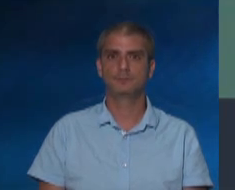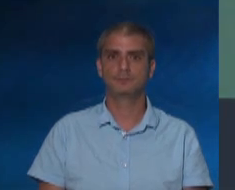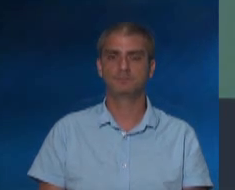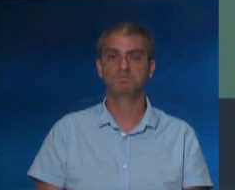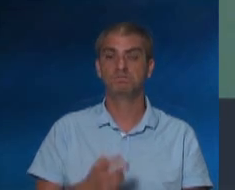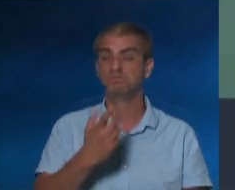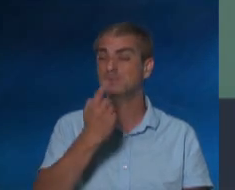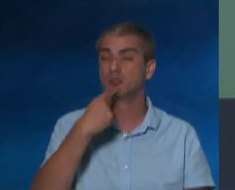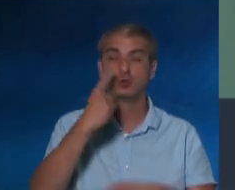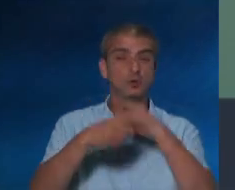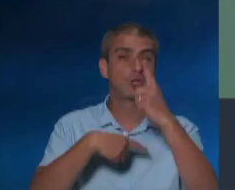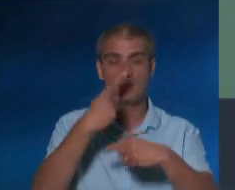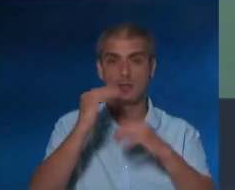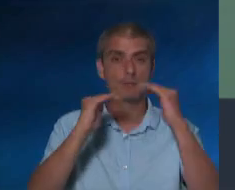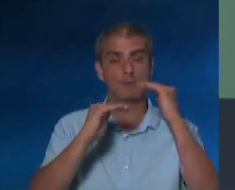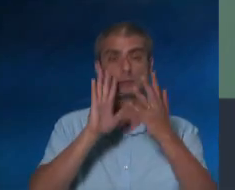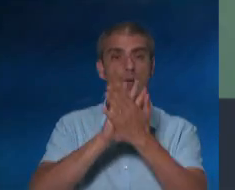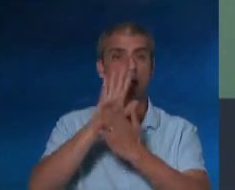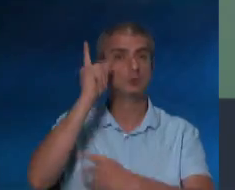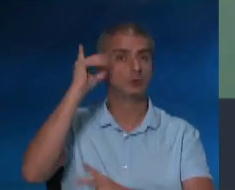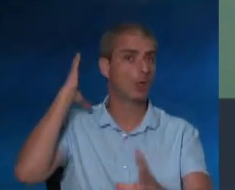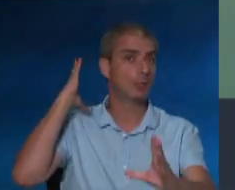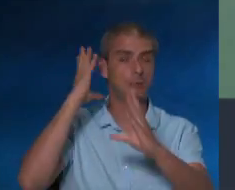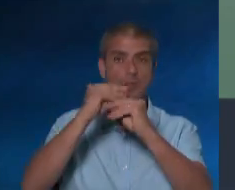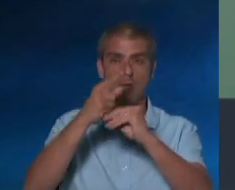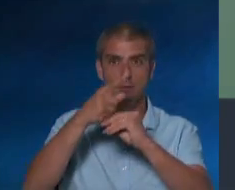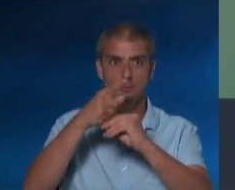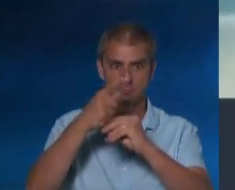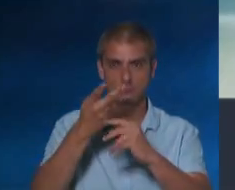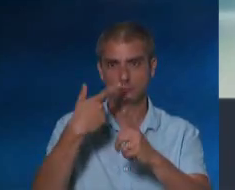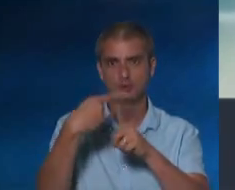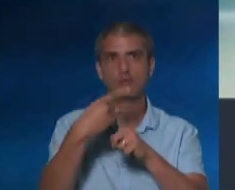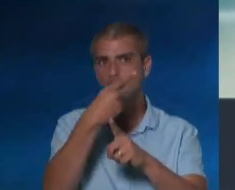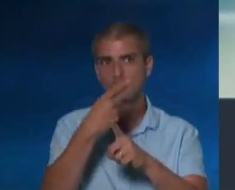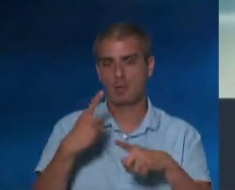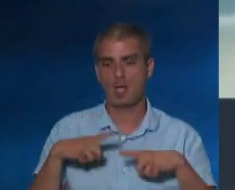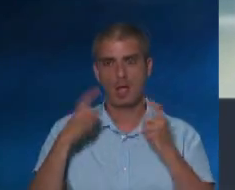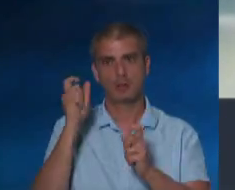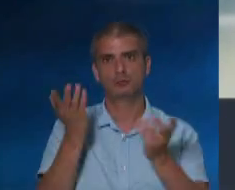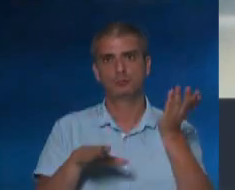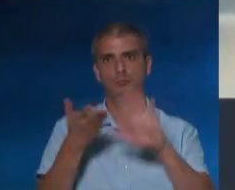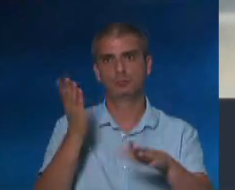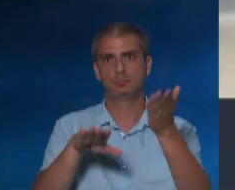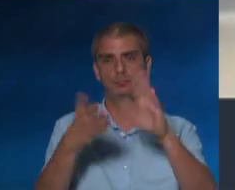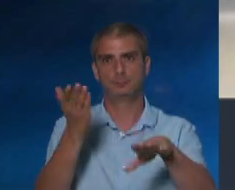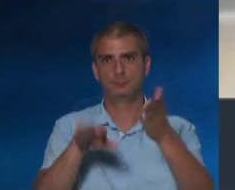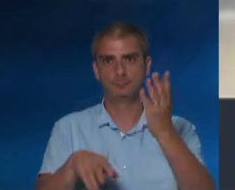כמעט בכל שנה בממוצע ב-15 השנים האחרונות גבה הצומת הזה חיי אדם.